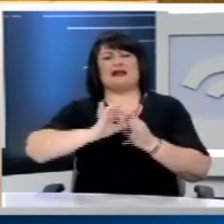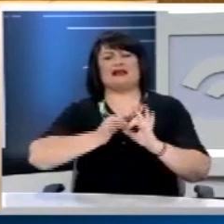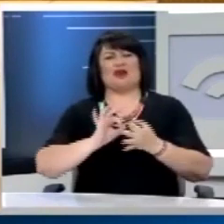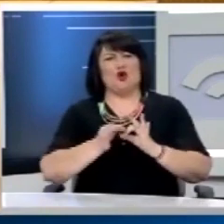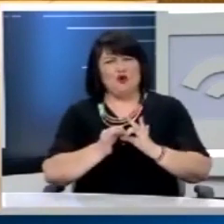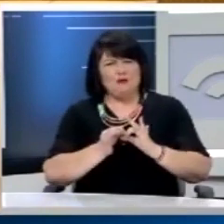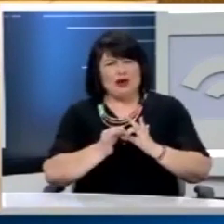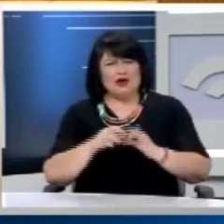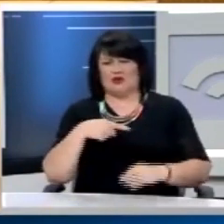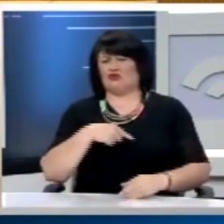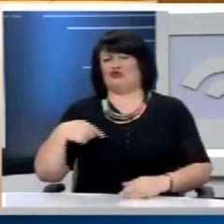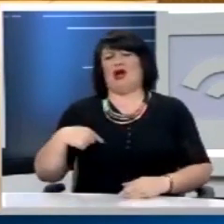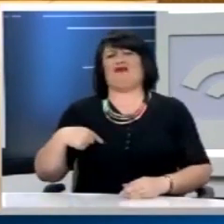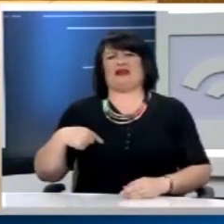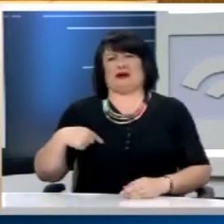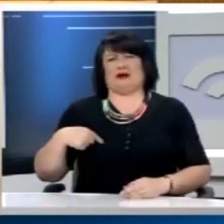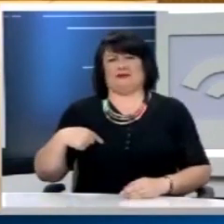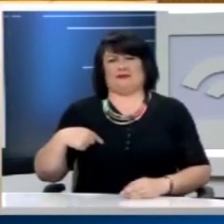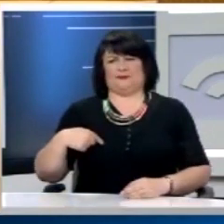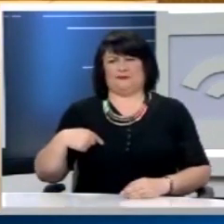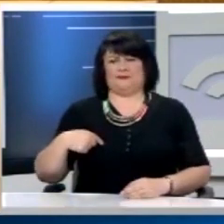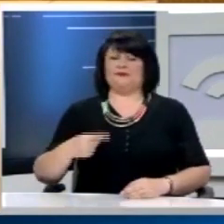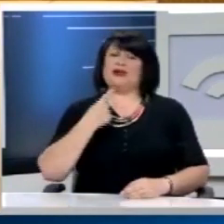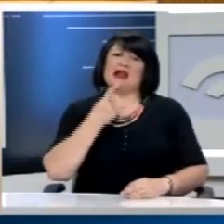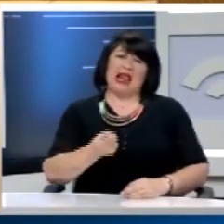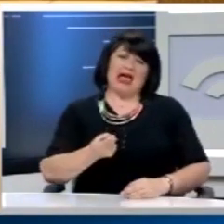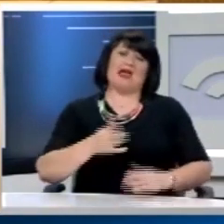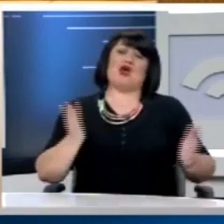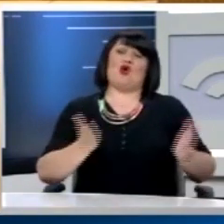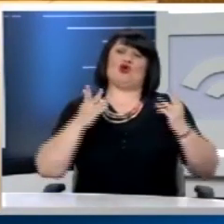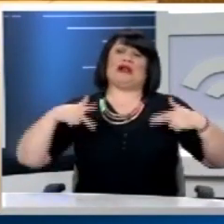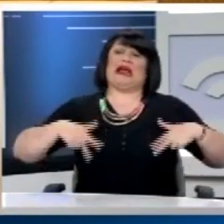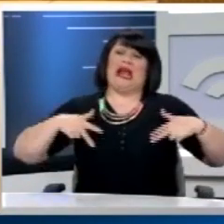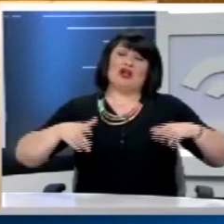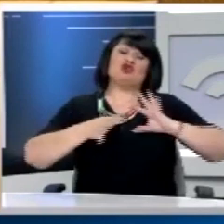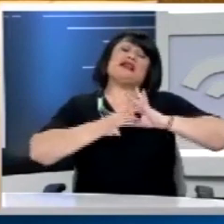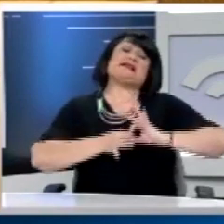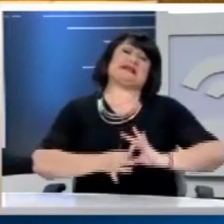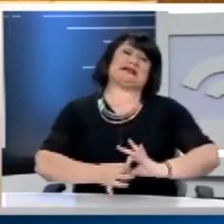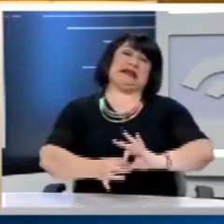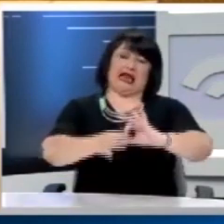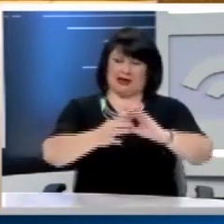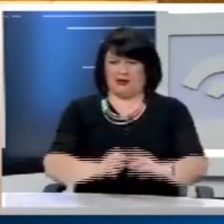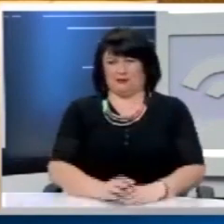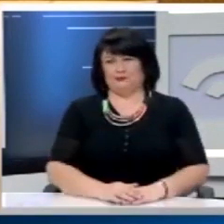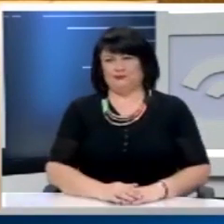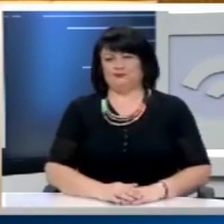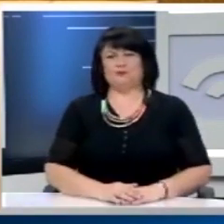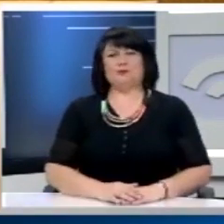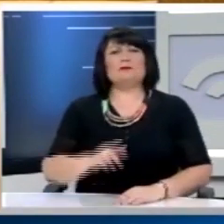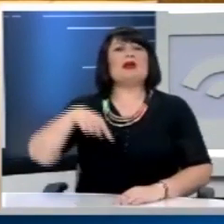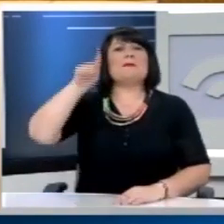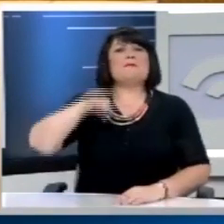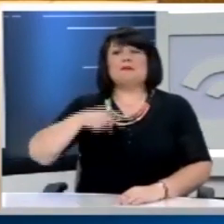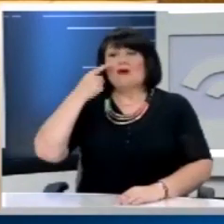της άρχουσας τάξης στο όνομα της συνέχειας, υποτίθεται, του κράτους. Την επόμενη μέρα, λοιπόν, είναι εδώ